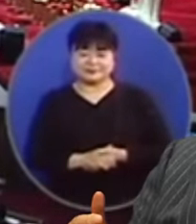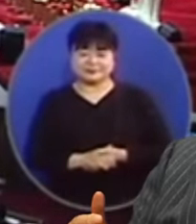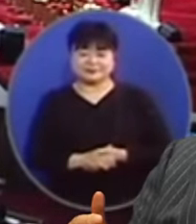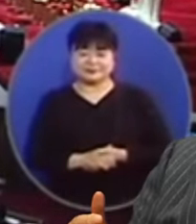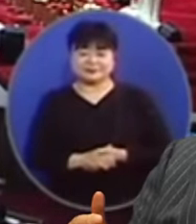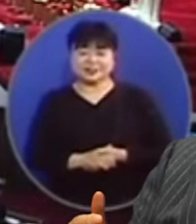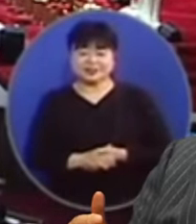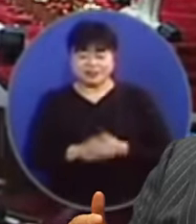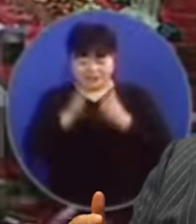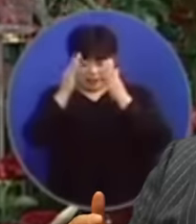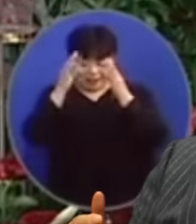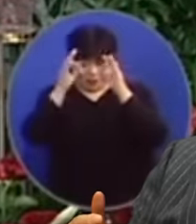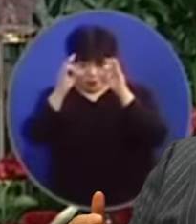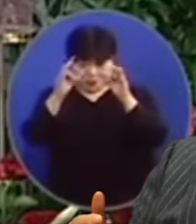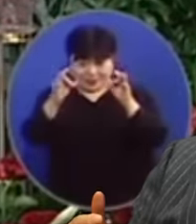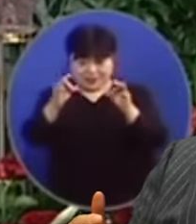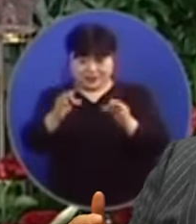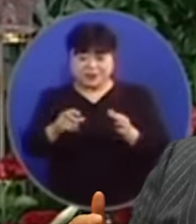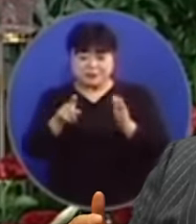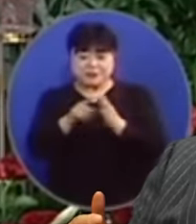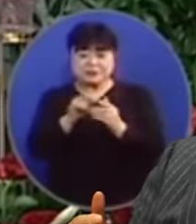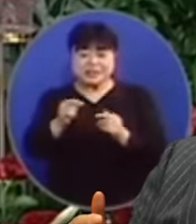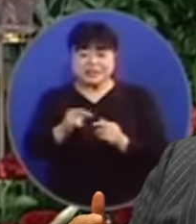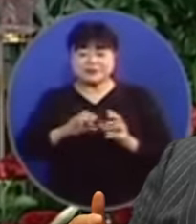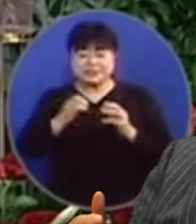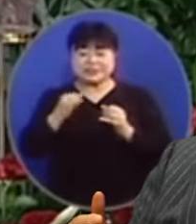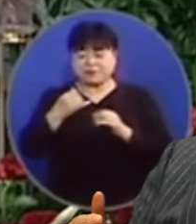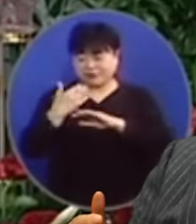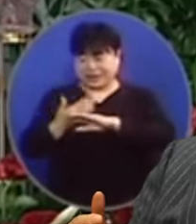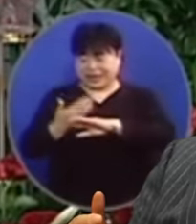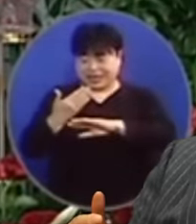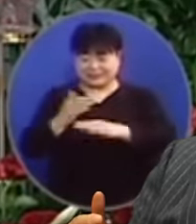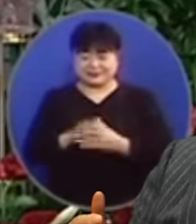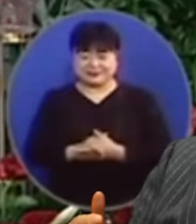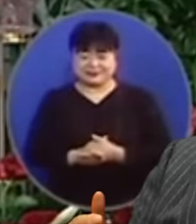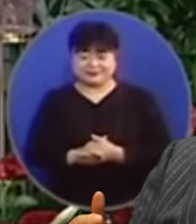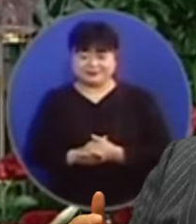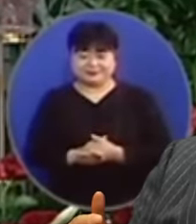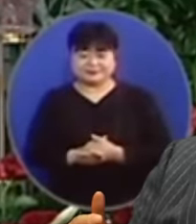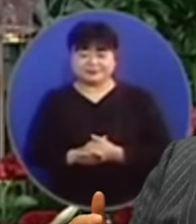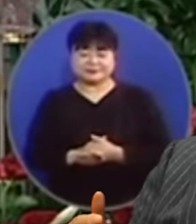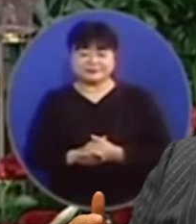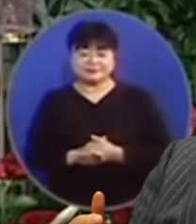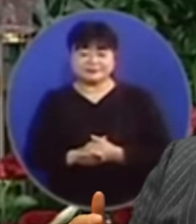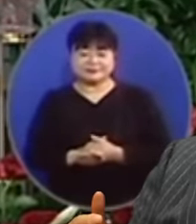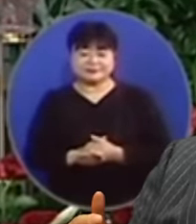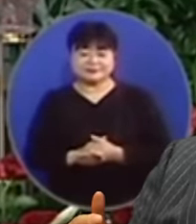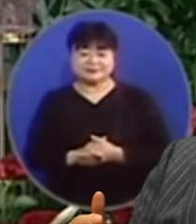사물을 볼 때 신앙인들은 세상 사람과 차이가 있습니다. 바로 이런 차원이